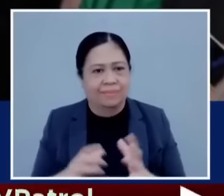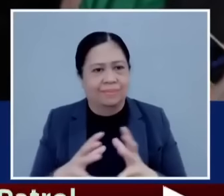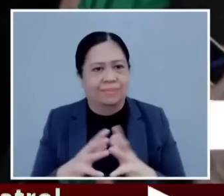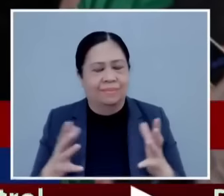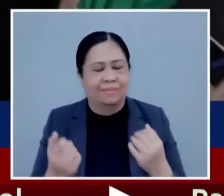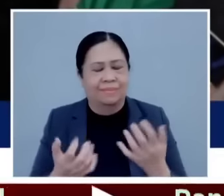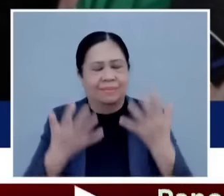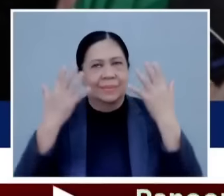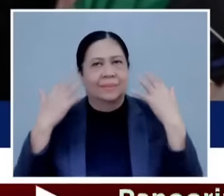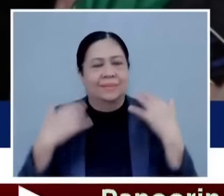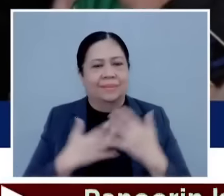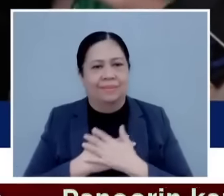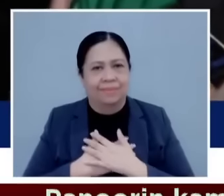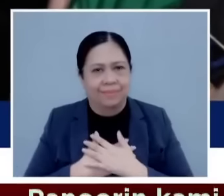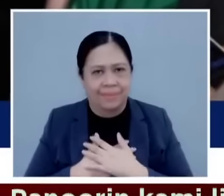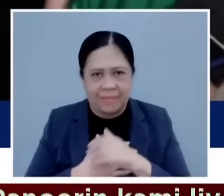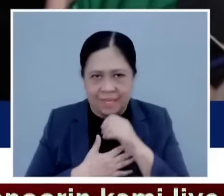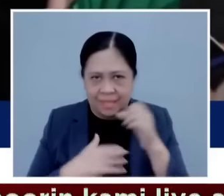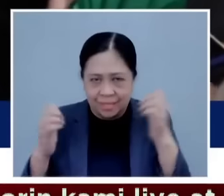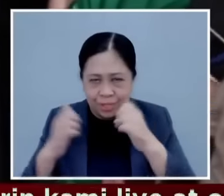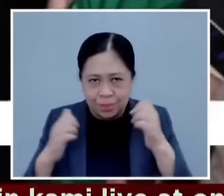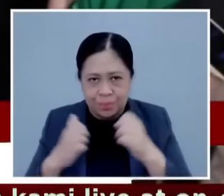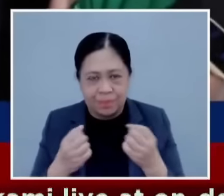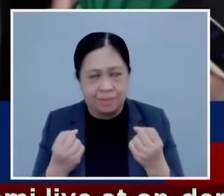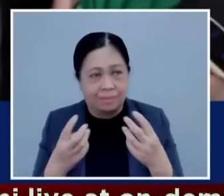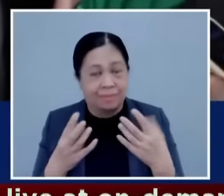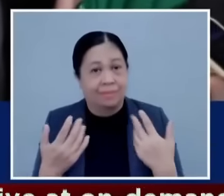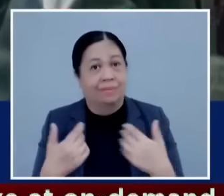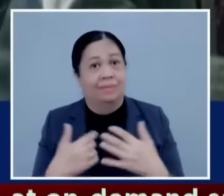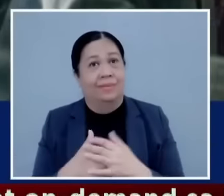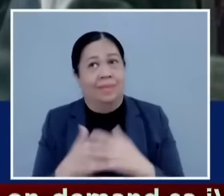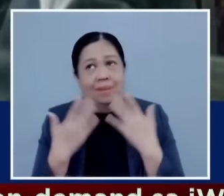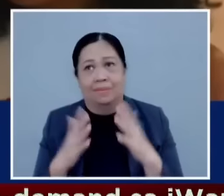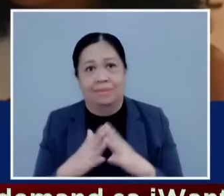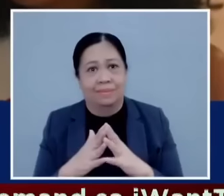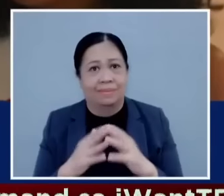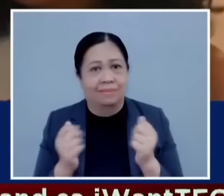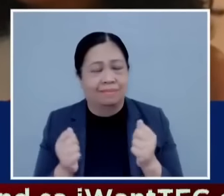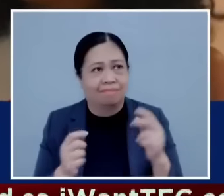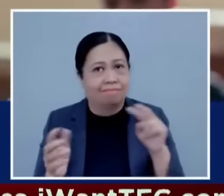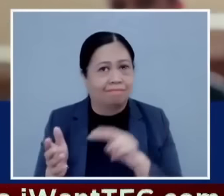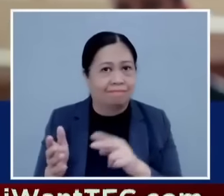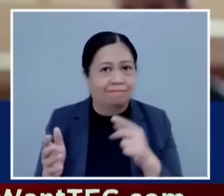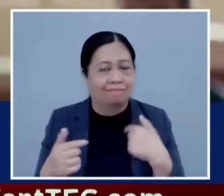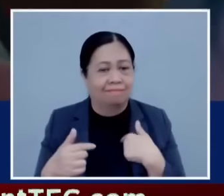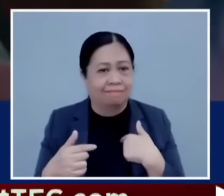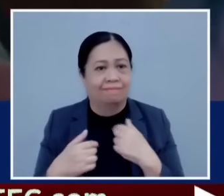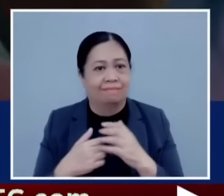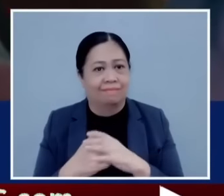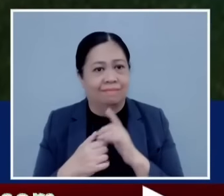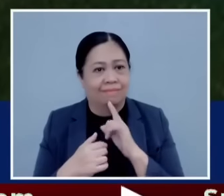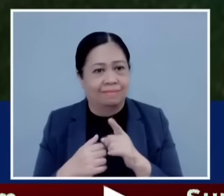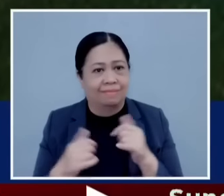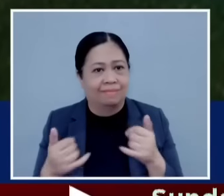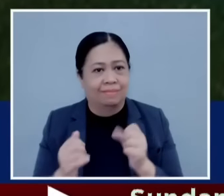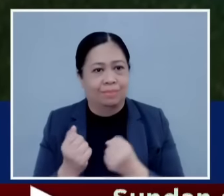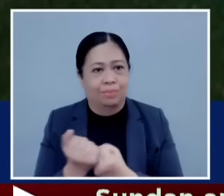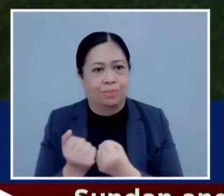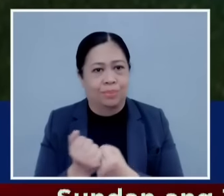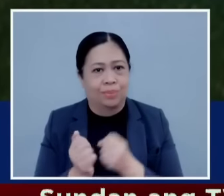na-overwhelm po ako kasi hindi ko in-expect na maraming, I don't know, like makakapansin agad sa akin. I play a supporting